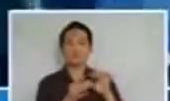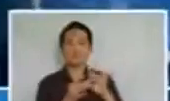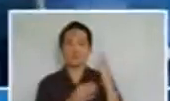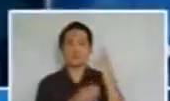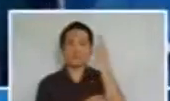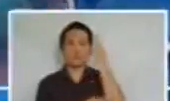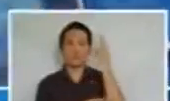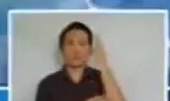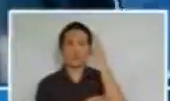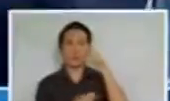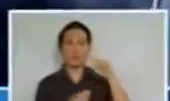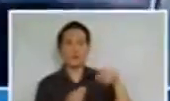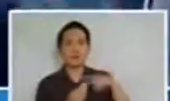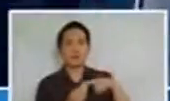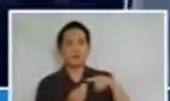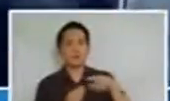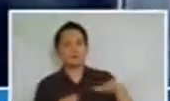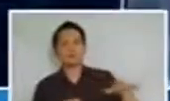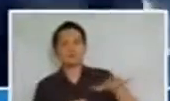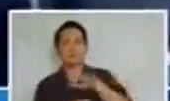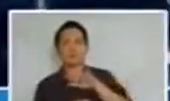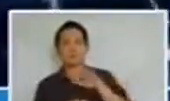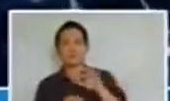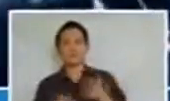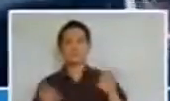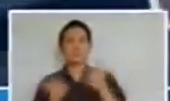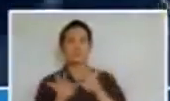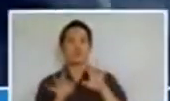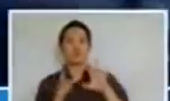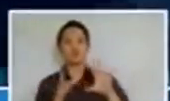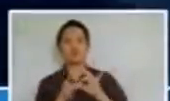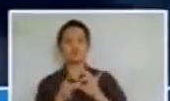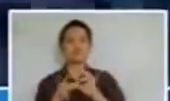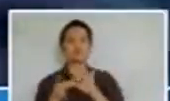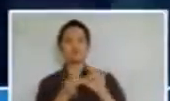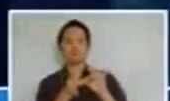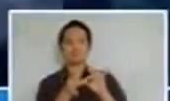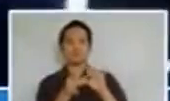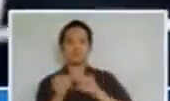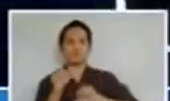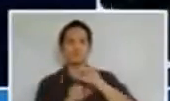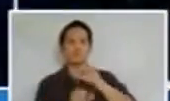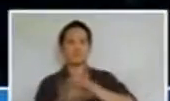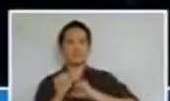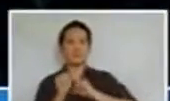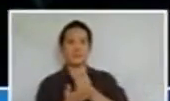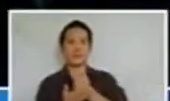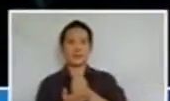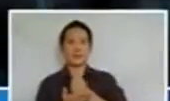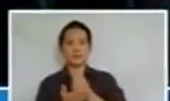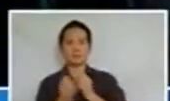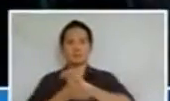The fight against COVID-19 starts at your doorstep.